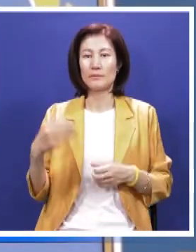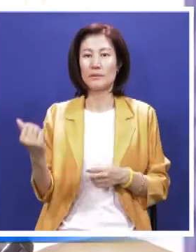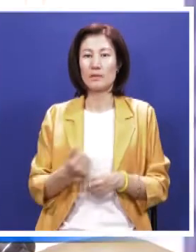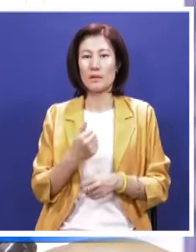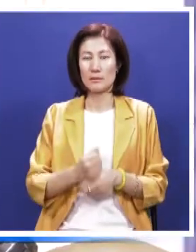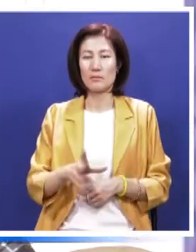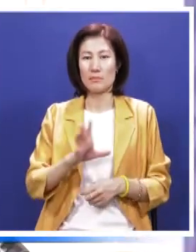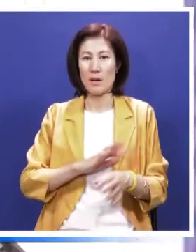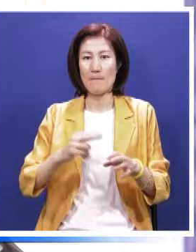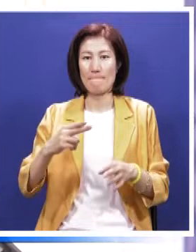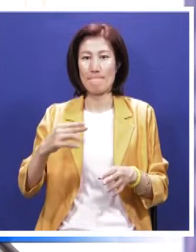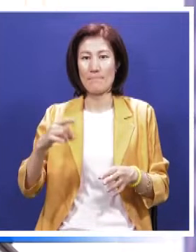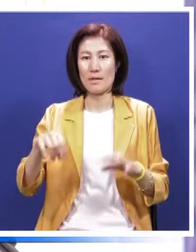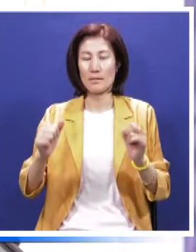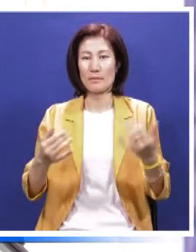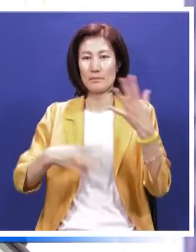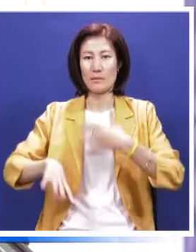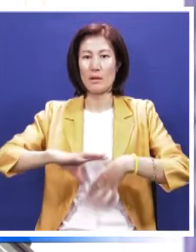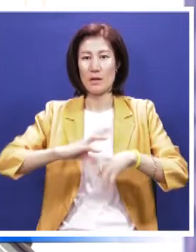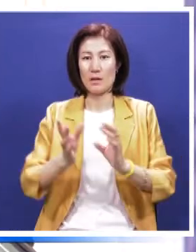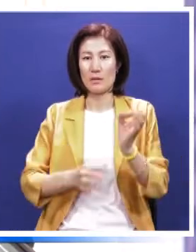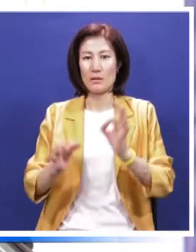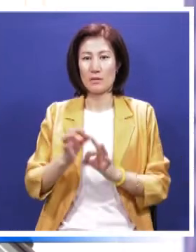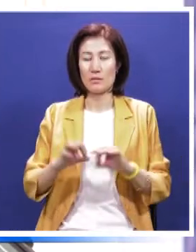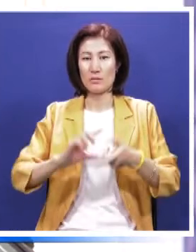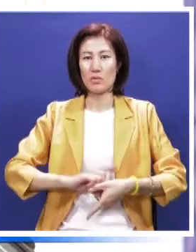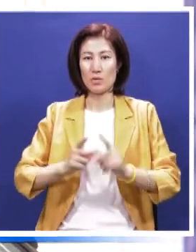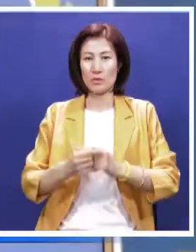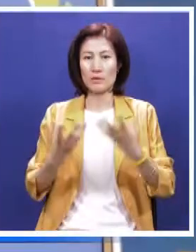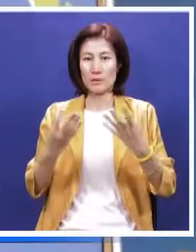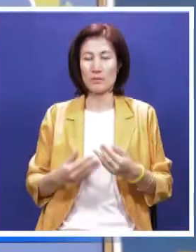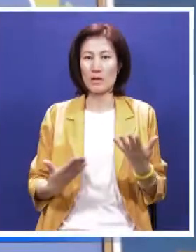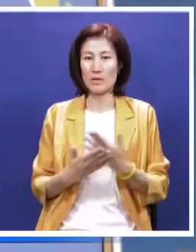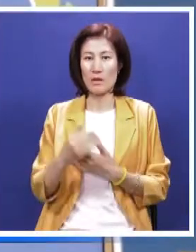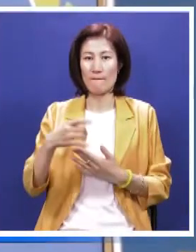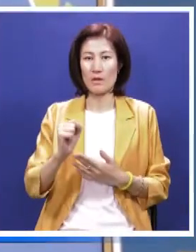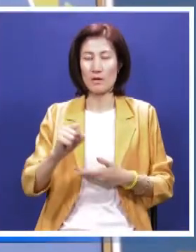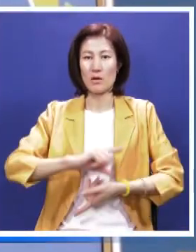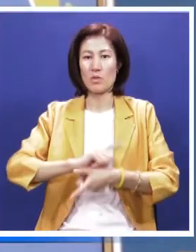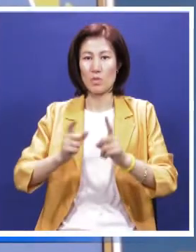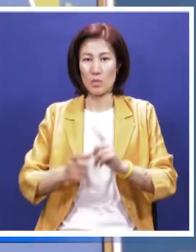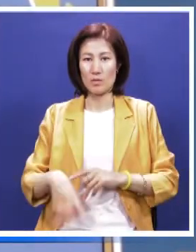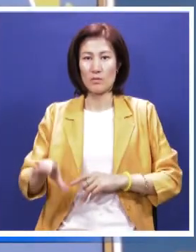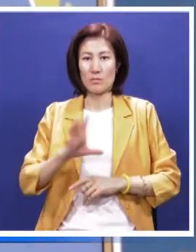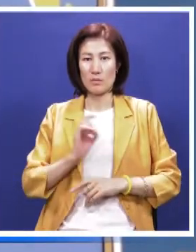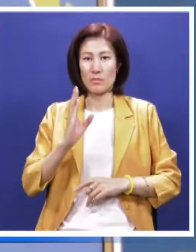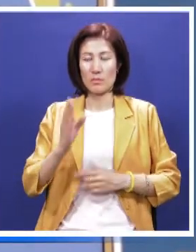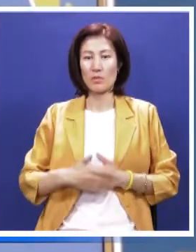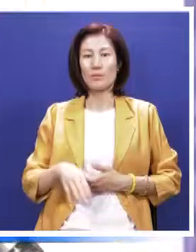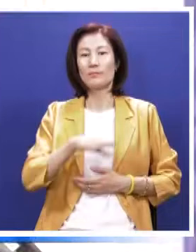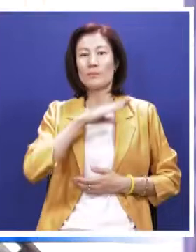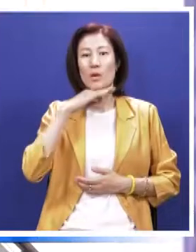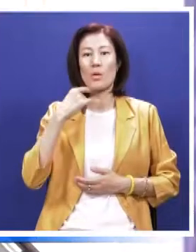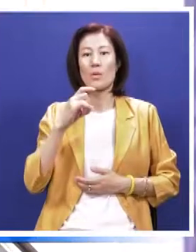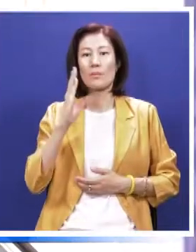Яғни біздің партиялық филиалда бүкіл партия құрылысында құрылымда өзгерістер болады. Жаңа форматқа көшу әдісінде енді көптеген мүмкіншіліктерді